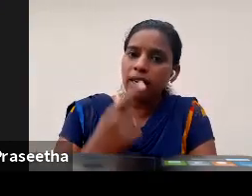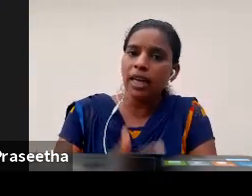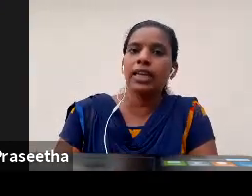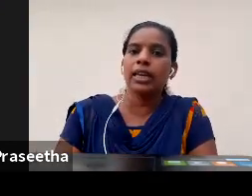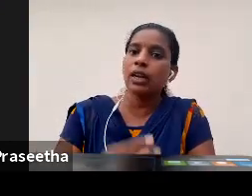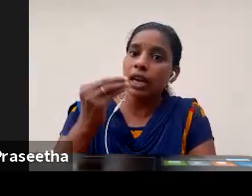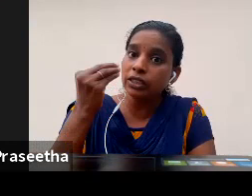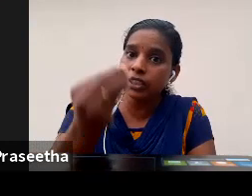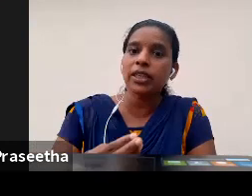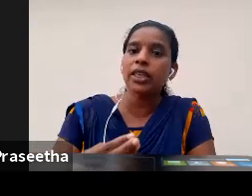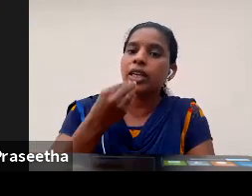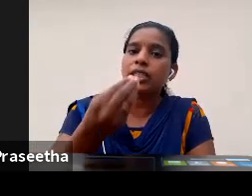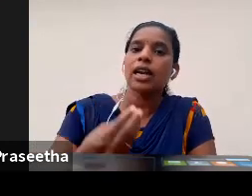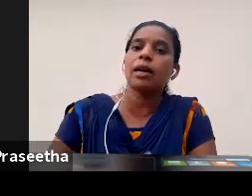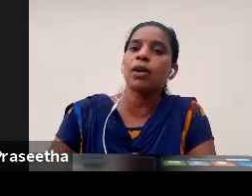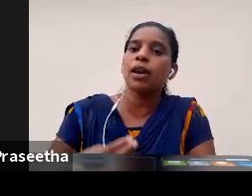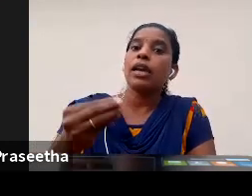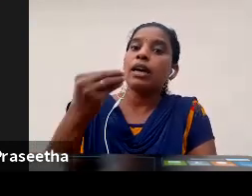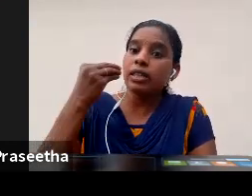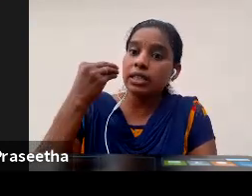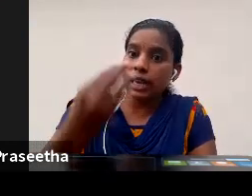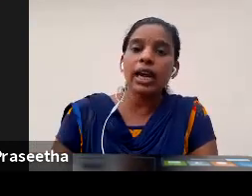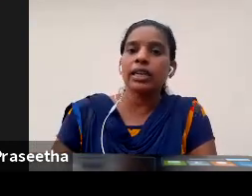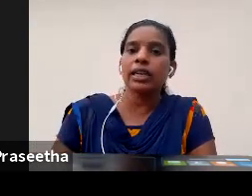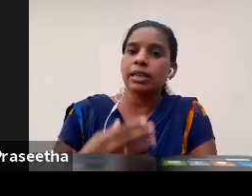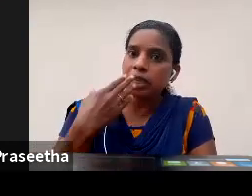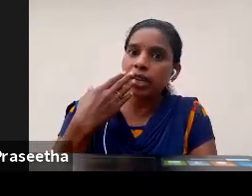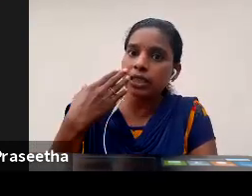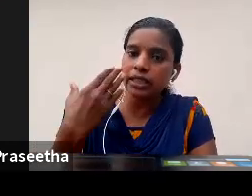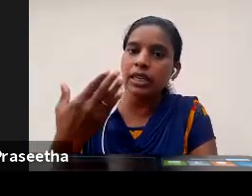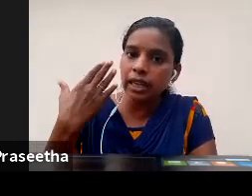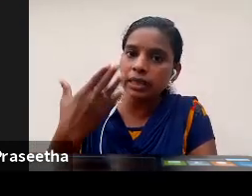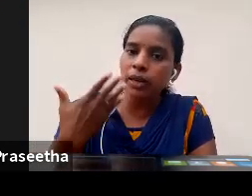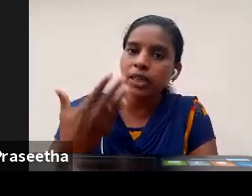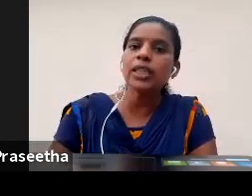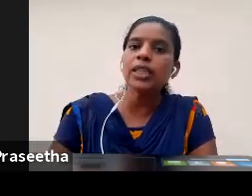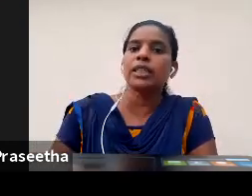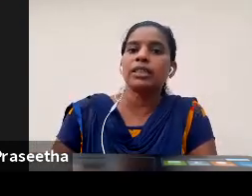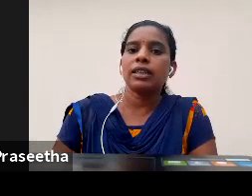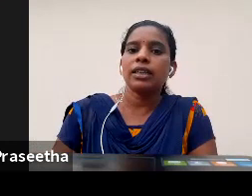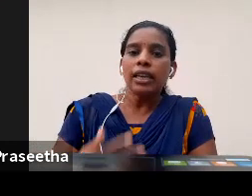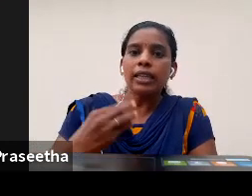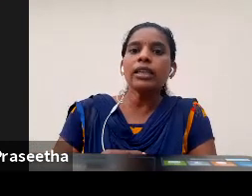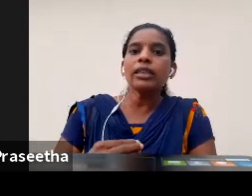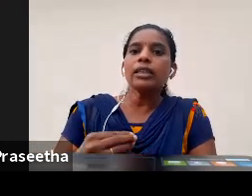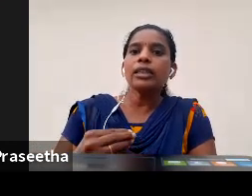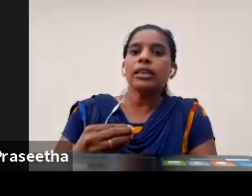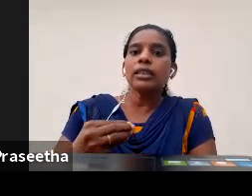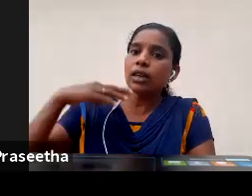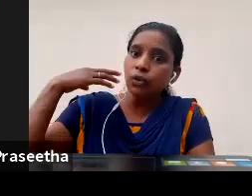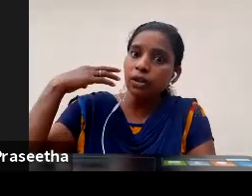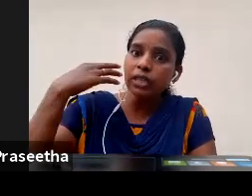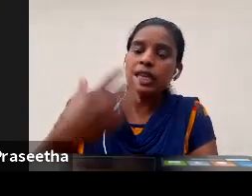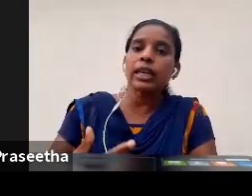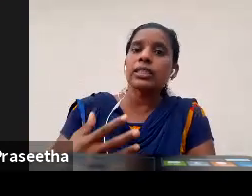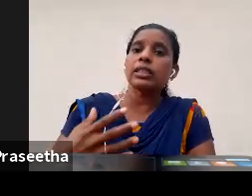നിങ്ങൾ മിണ്ടാതിരിക്കുക, അല്ലെങ്കിൽ ഒരു 5 മിനിറ്റ് നിങ്ങൾ ഞങ്ങളെ പോലെ സൈൻ കാണിക്കുക, സംസാര ശേഷി ഇല്ലാത്ത പോലെ നിങ്ങൾ നിക്ക്, എന്നിട്ട് നിങ്ങൾ